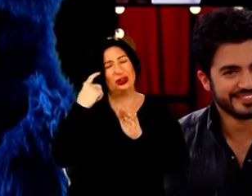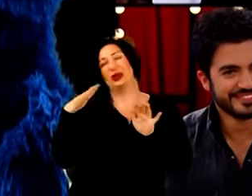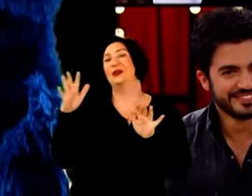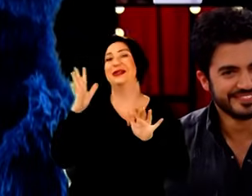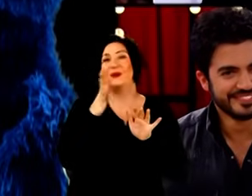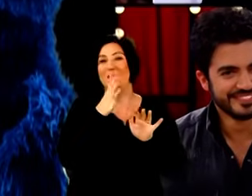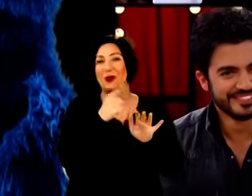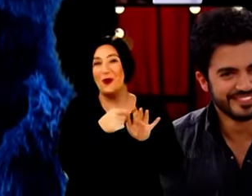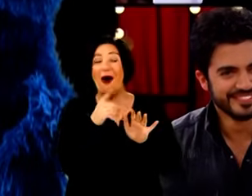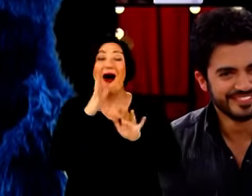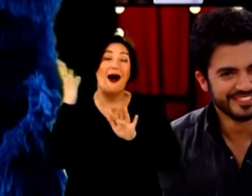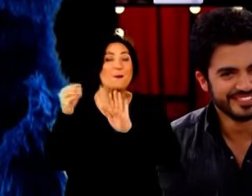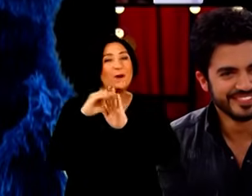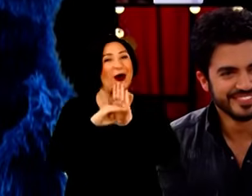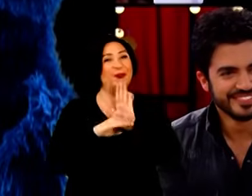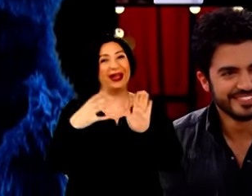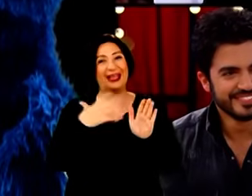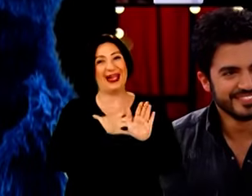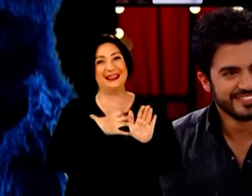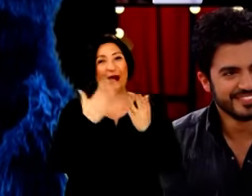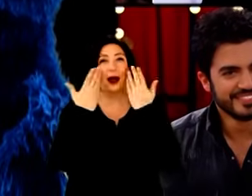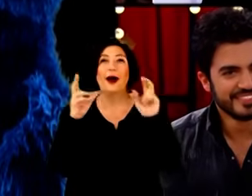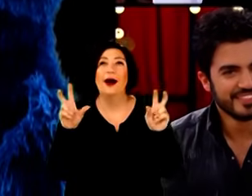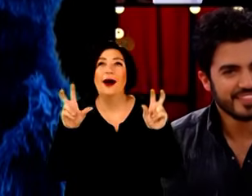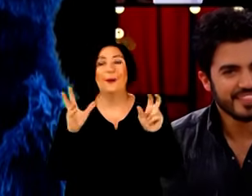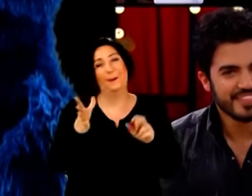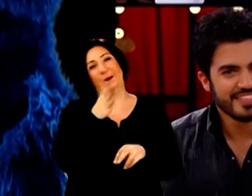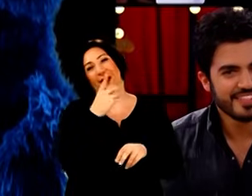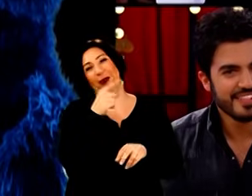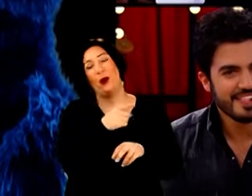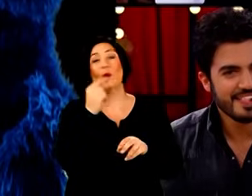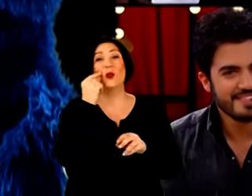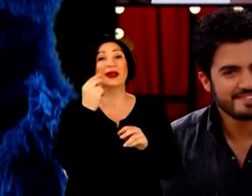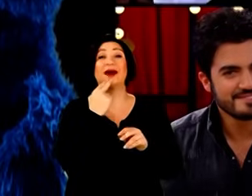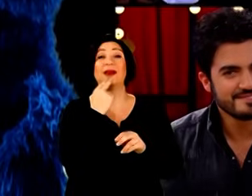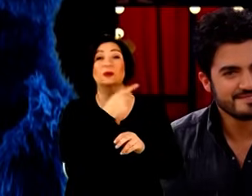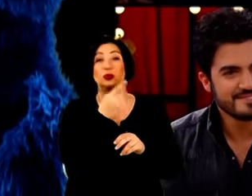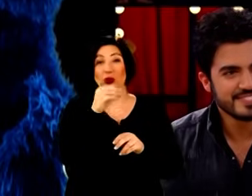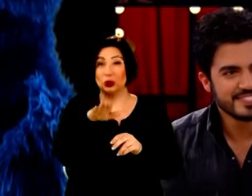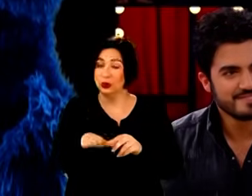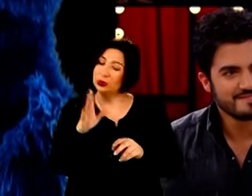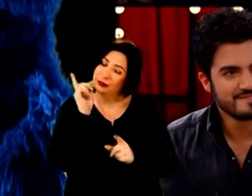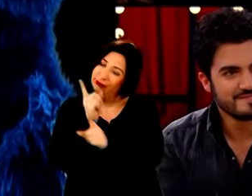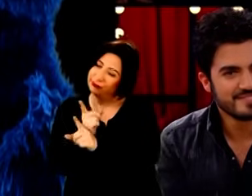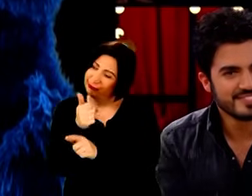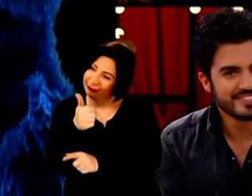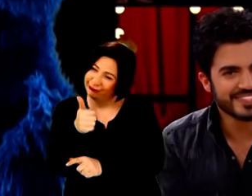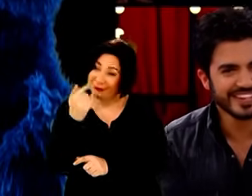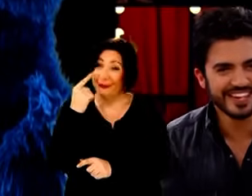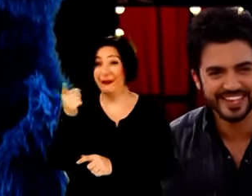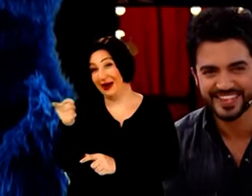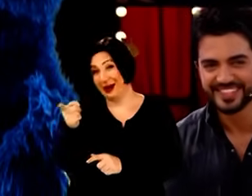biliyor. Her programda kendisini izletmeyi biliyor. Bülent Hanım çocuğa da hitap ediyor gördüğünüz